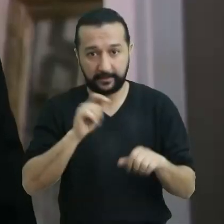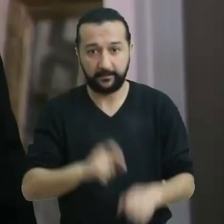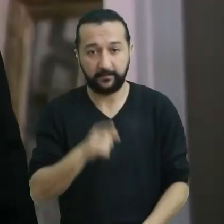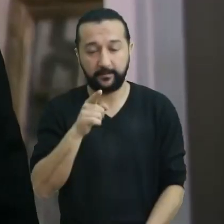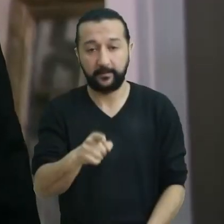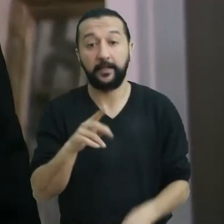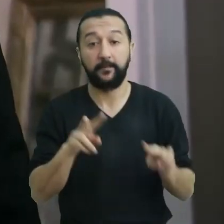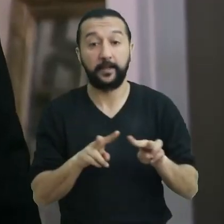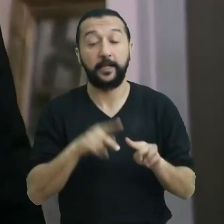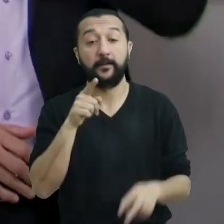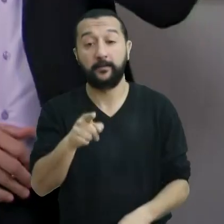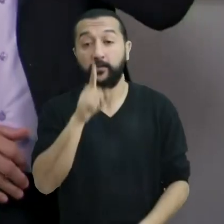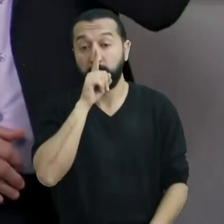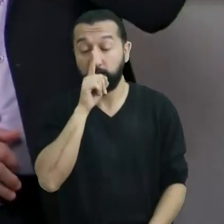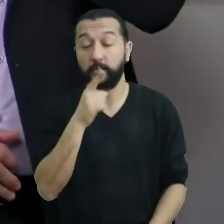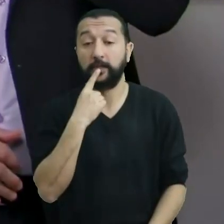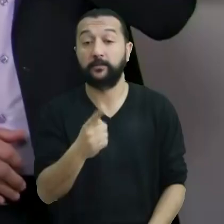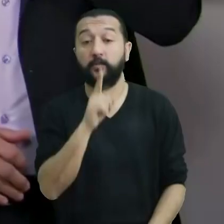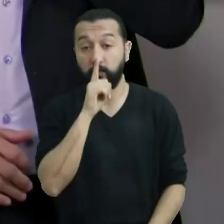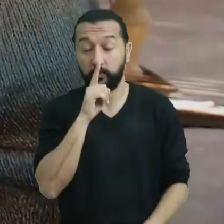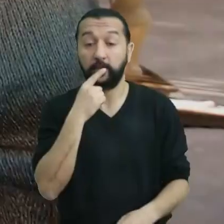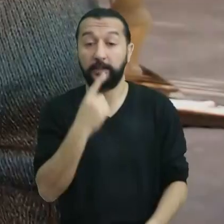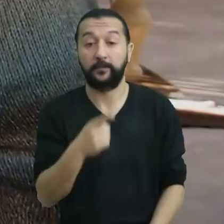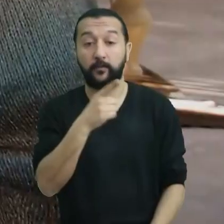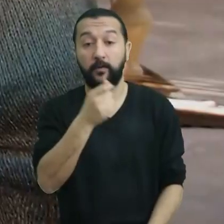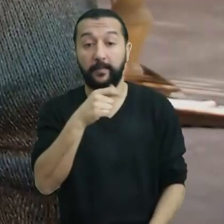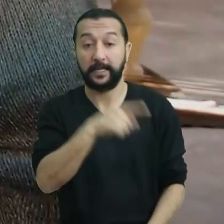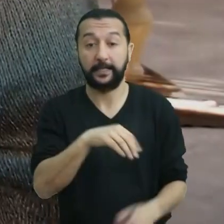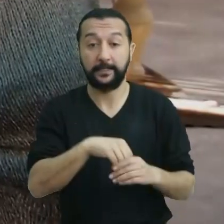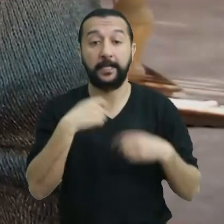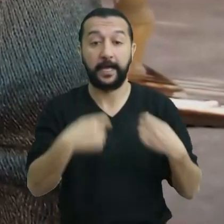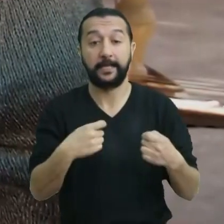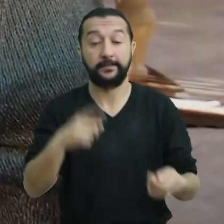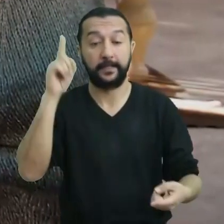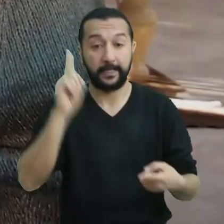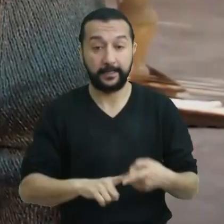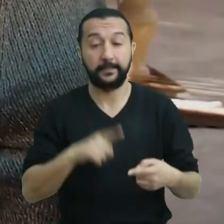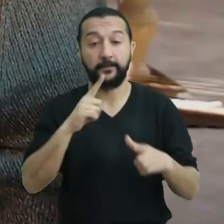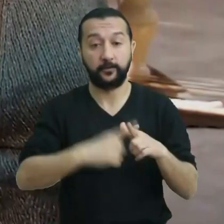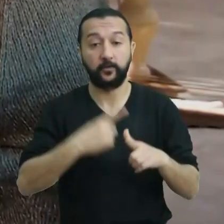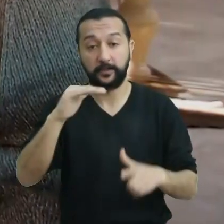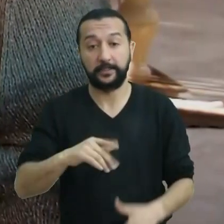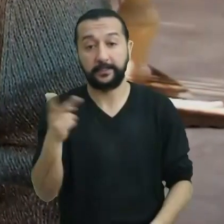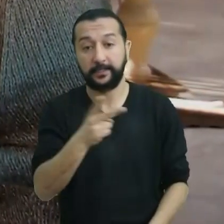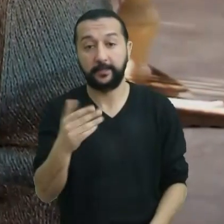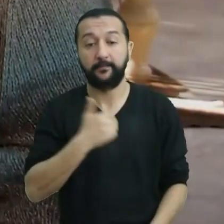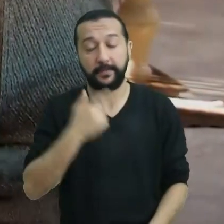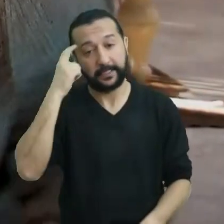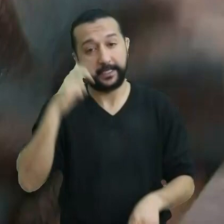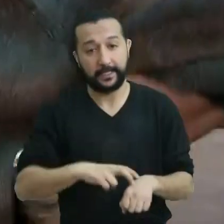Sus Meryem, sus gözünü seveyim. O paraları harcarken cin yerle sen